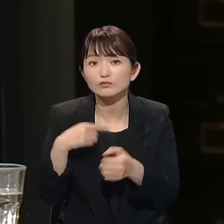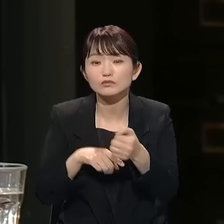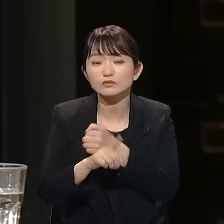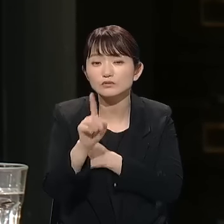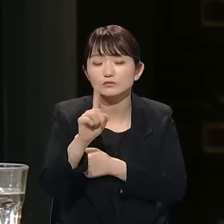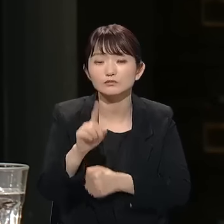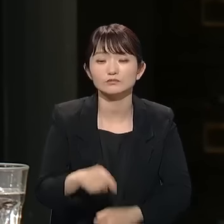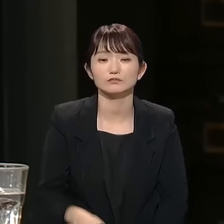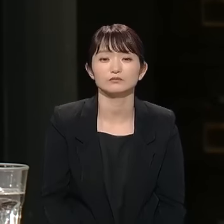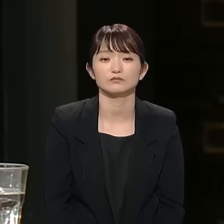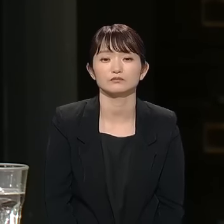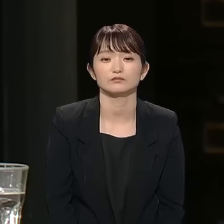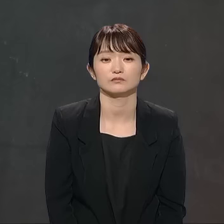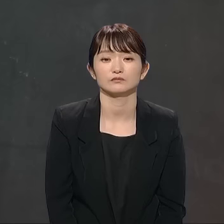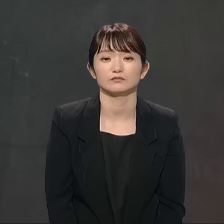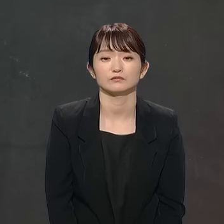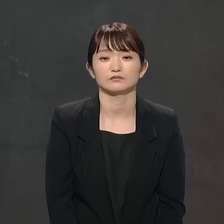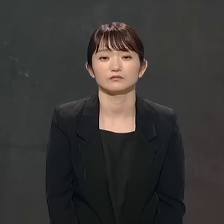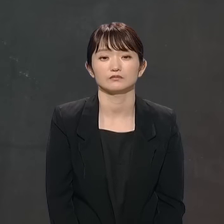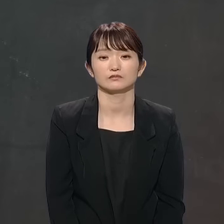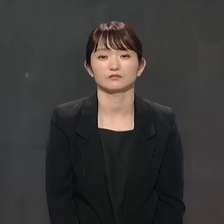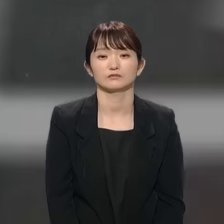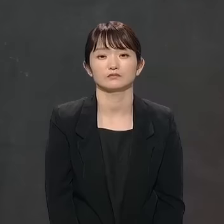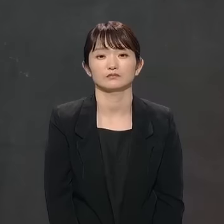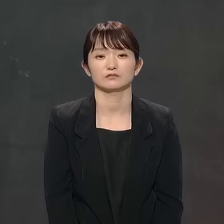있었습니다. 체크포인트 짚어보죠.